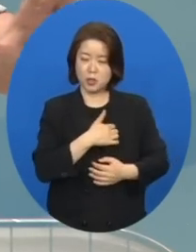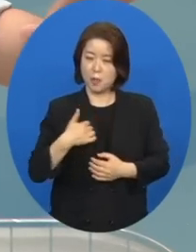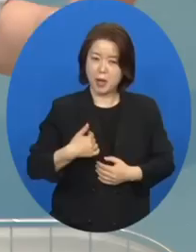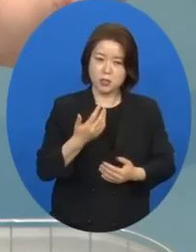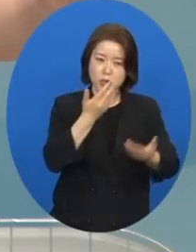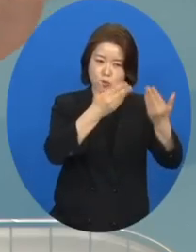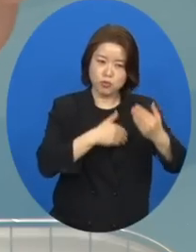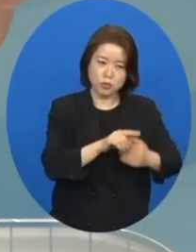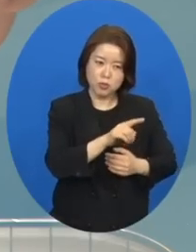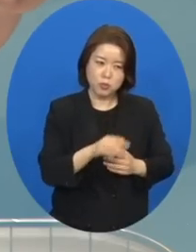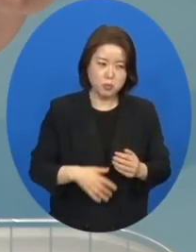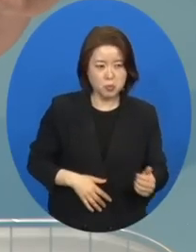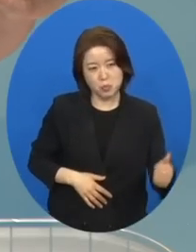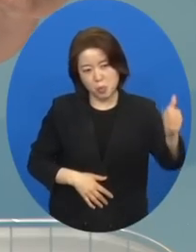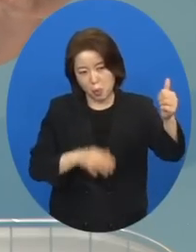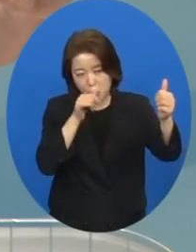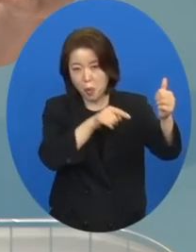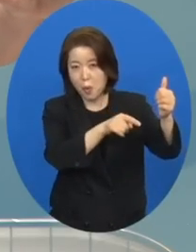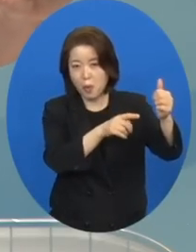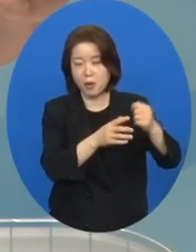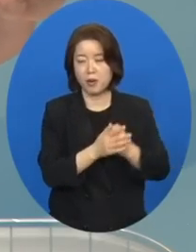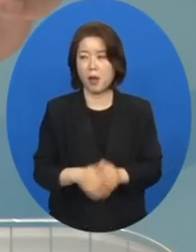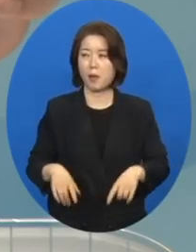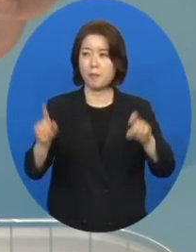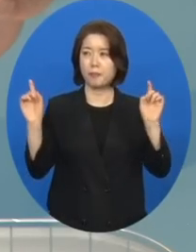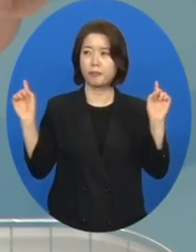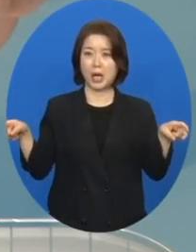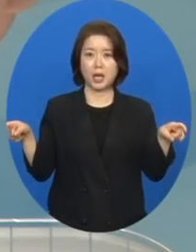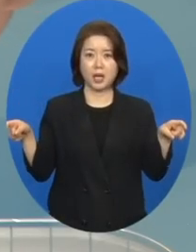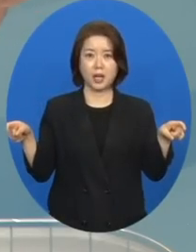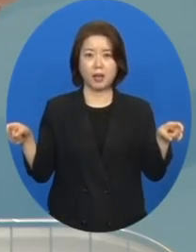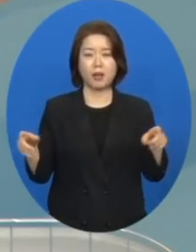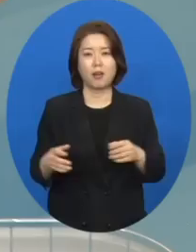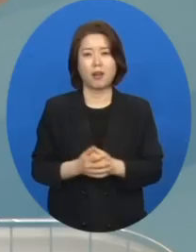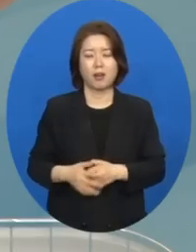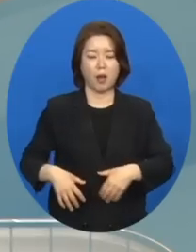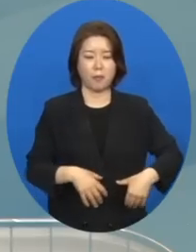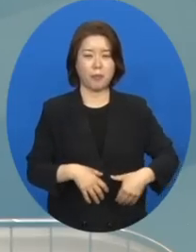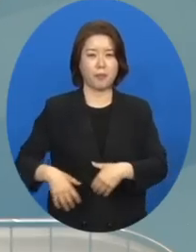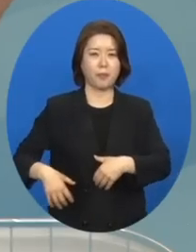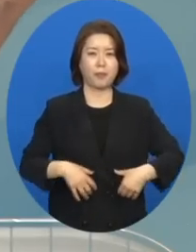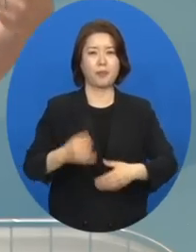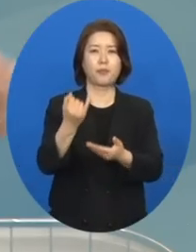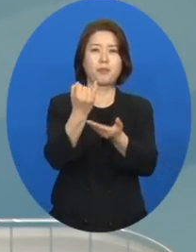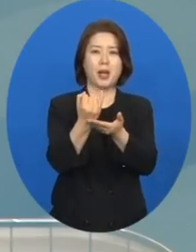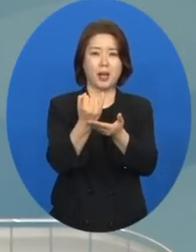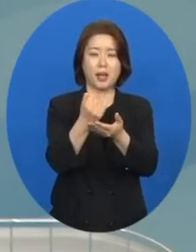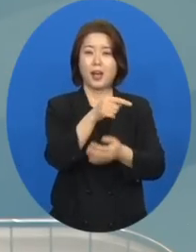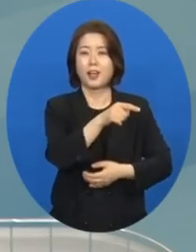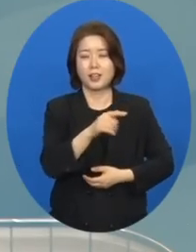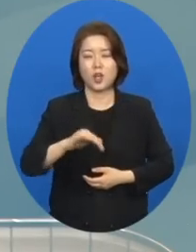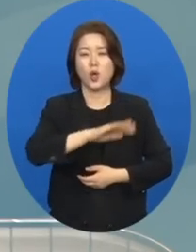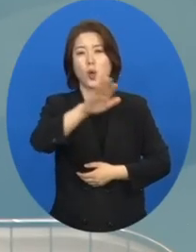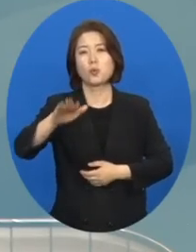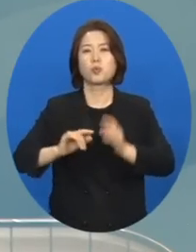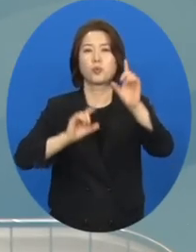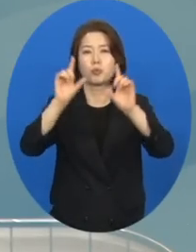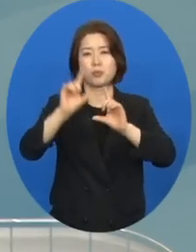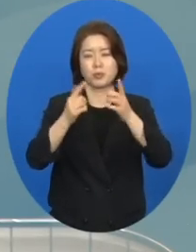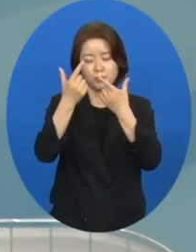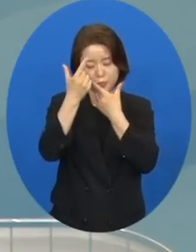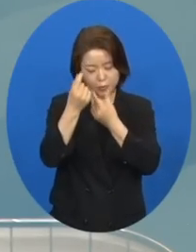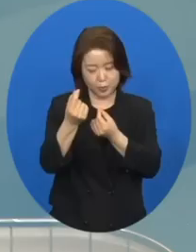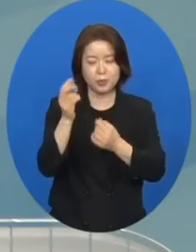줄 아는 것이 있진 않을까 이렇게 양다리를 걸치고 있는 것이 어전 뱅이 마나님이 바로 우리의 모습은 아닌가